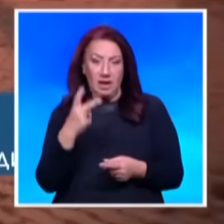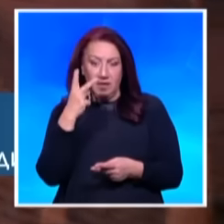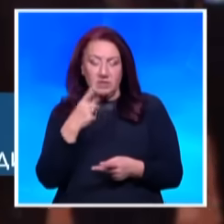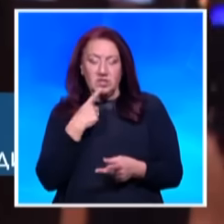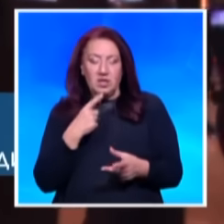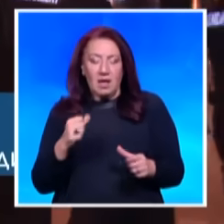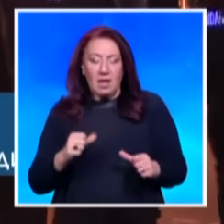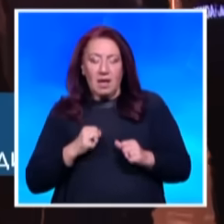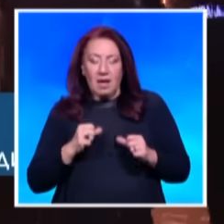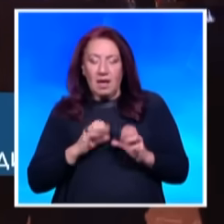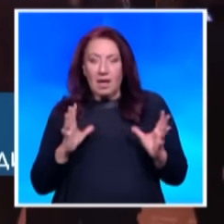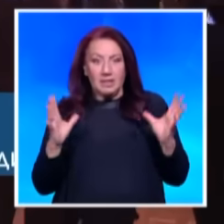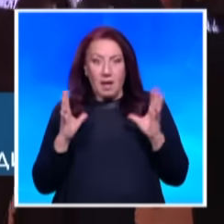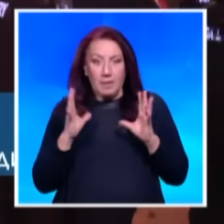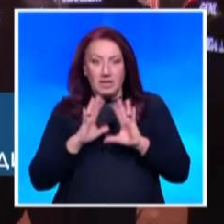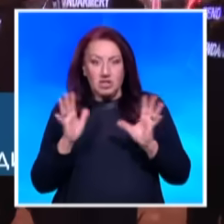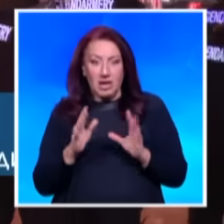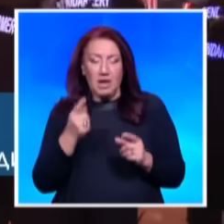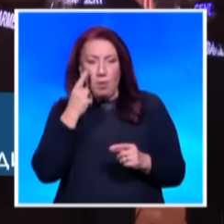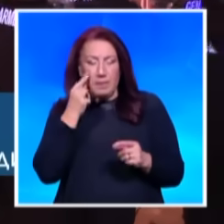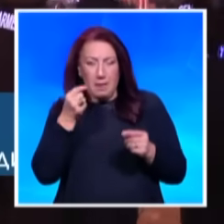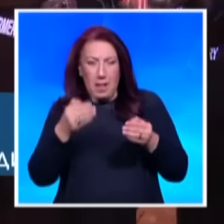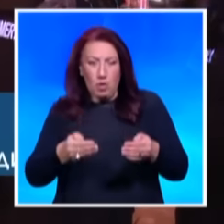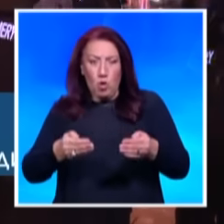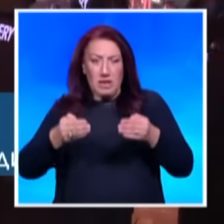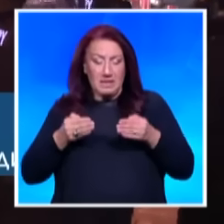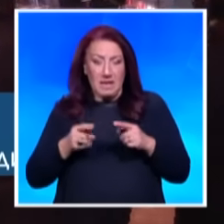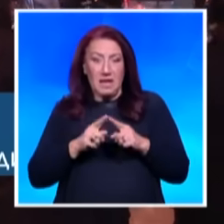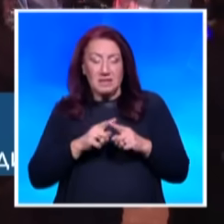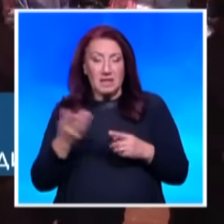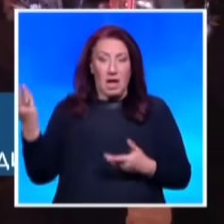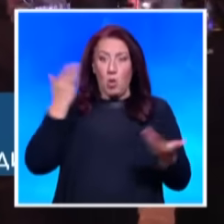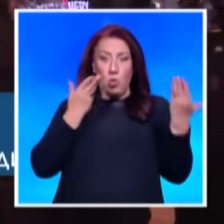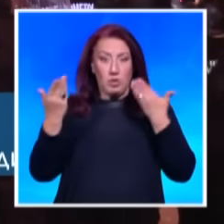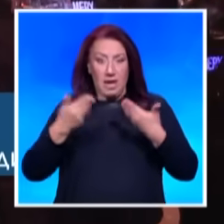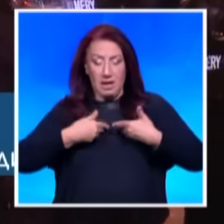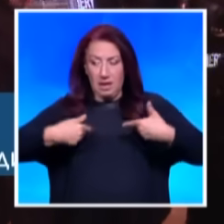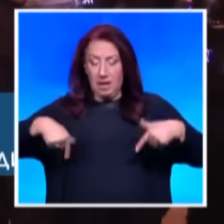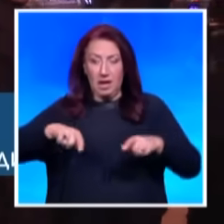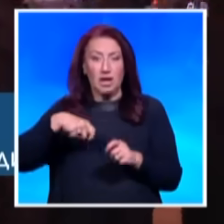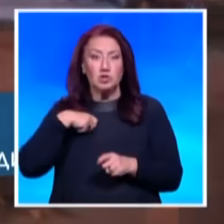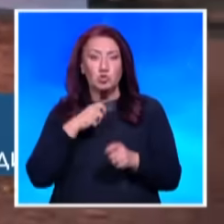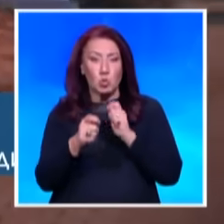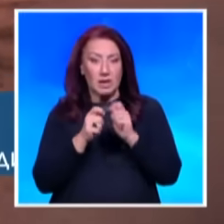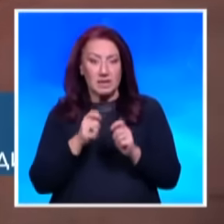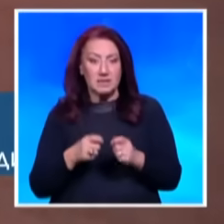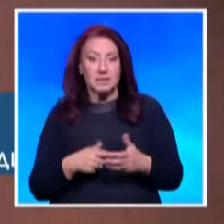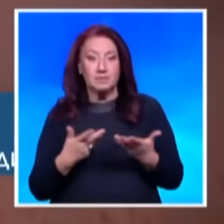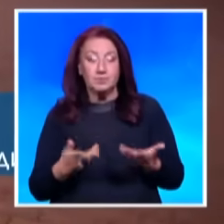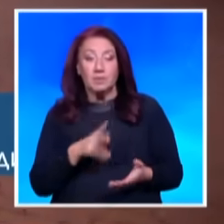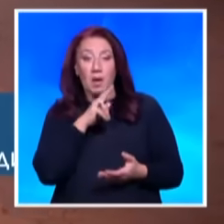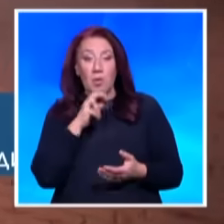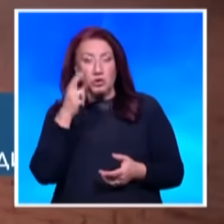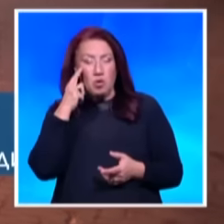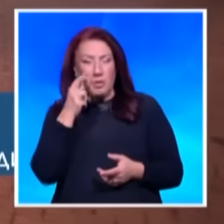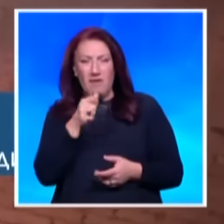напрегната е ситуацията. Ще опитам малко да се дръпнем назад, за да не пострадаме и ние. Виждате, от органите на реда опитват да